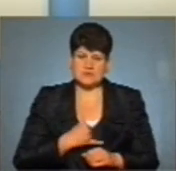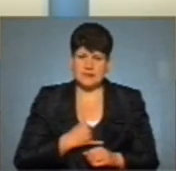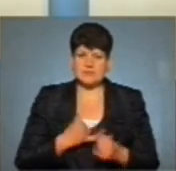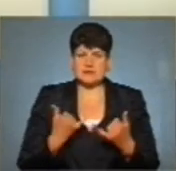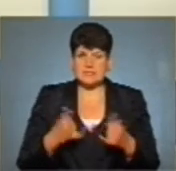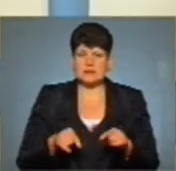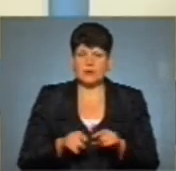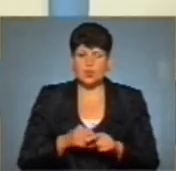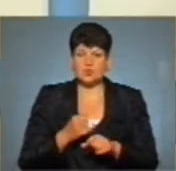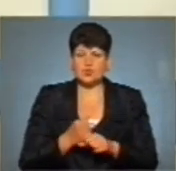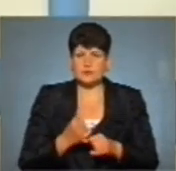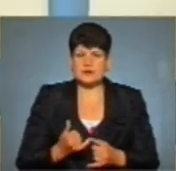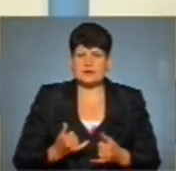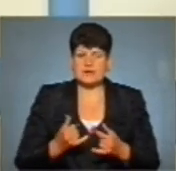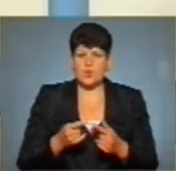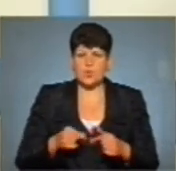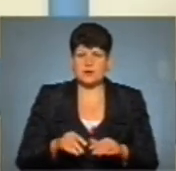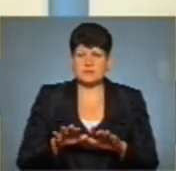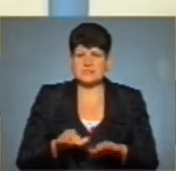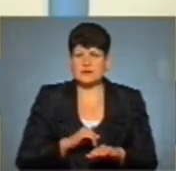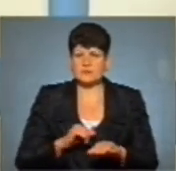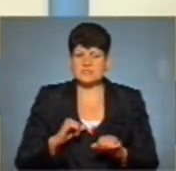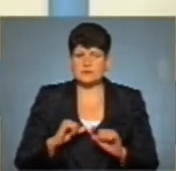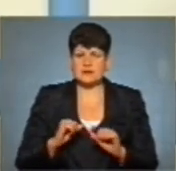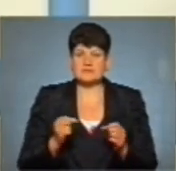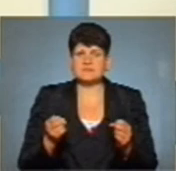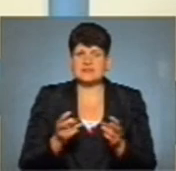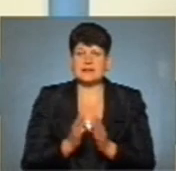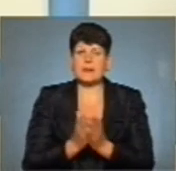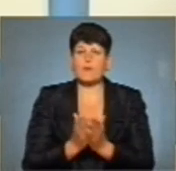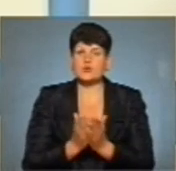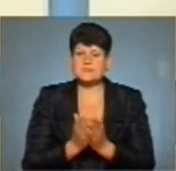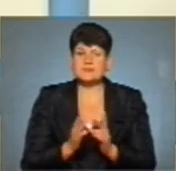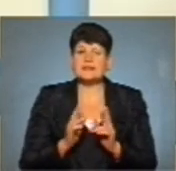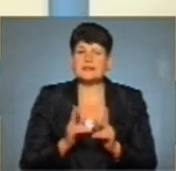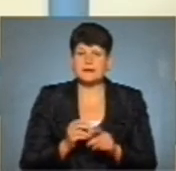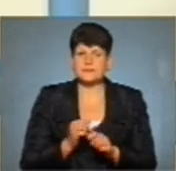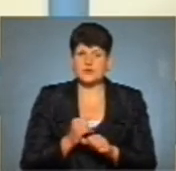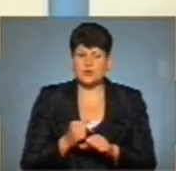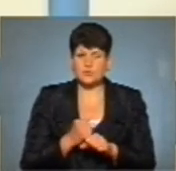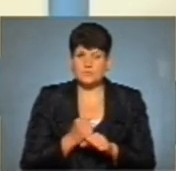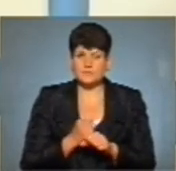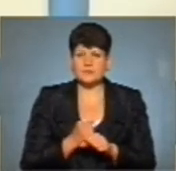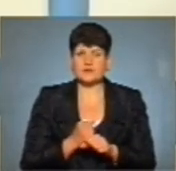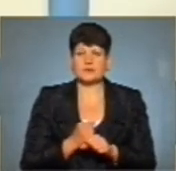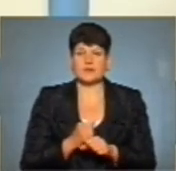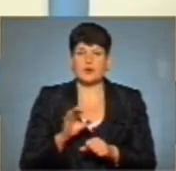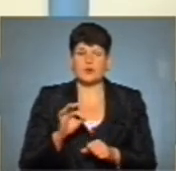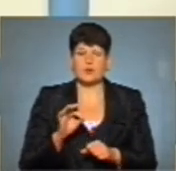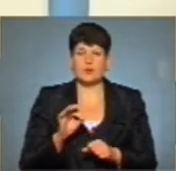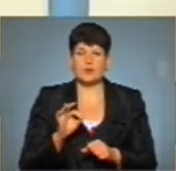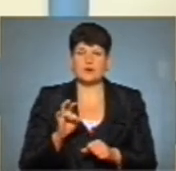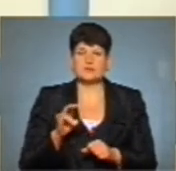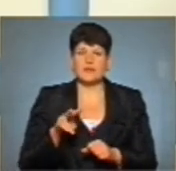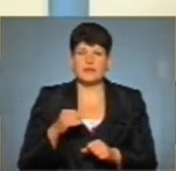також ми розробили для органів місцевого самоврядування спеціальний посібник, як запровадити онлайн засідання сесій, тому що